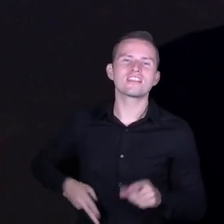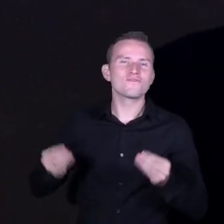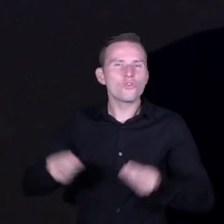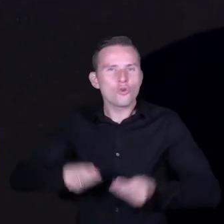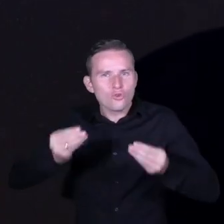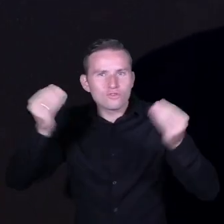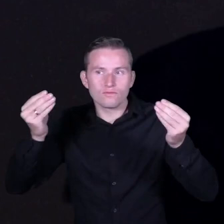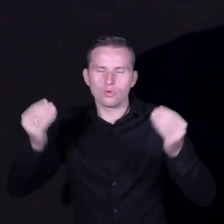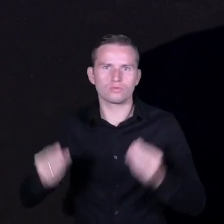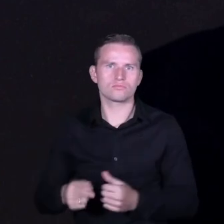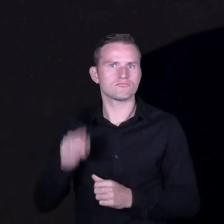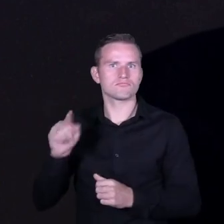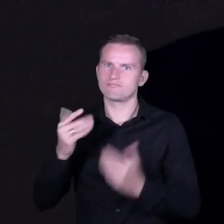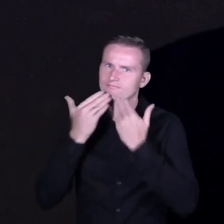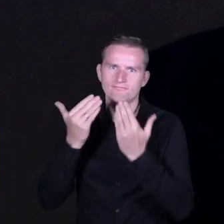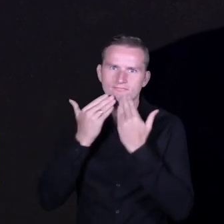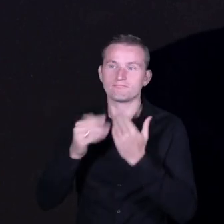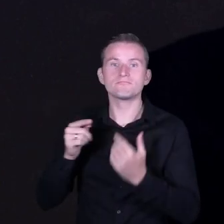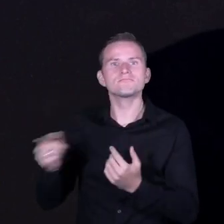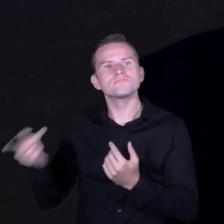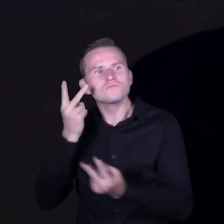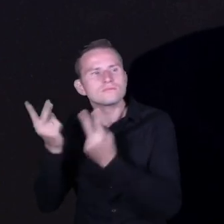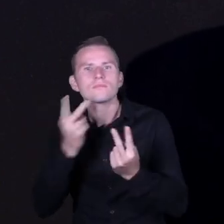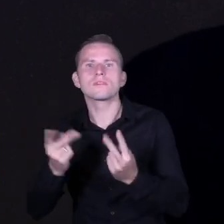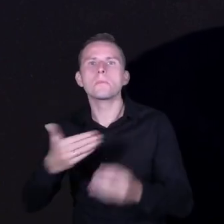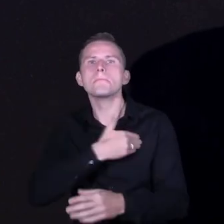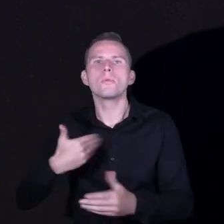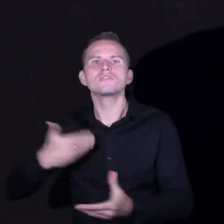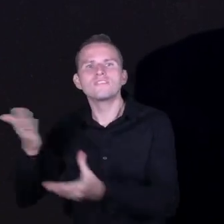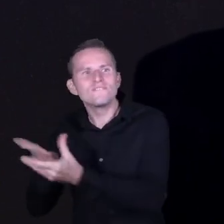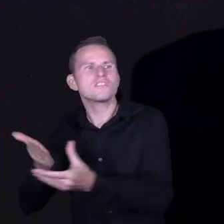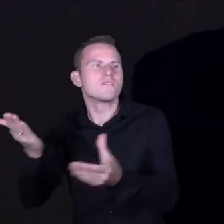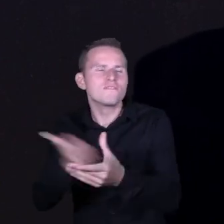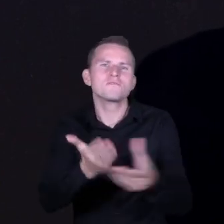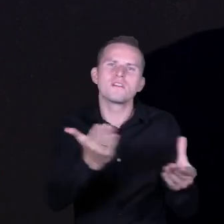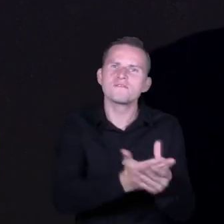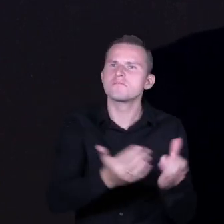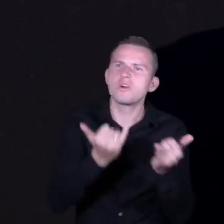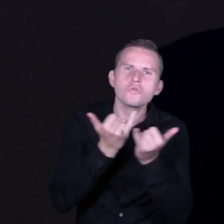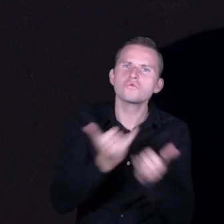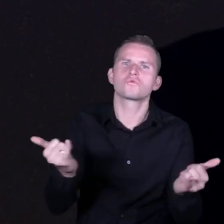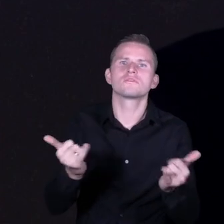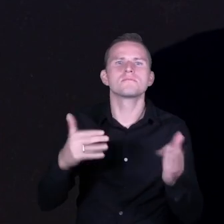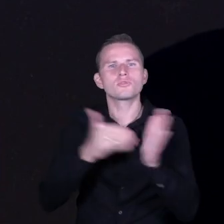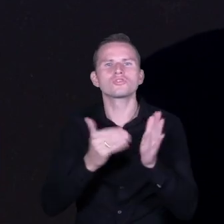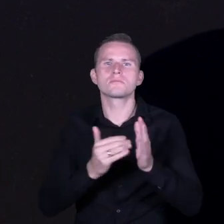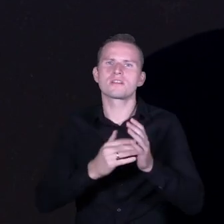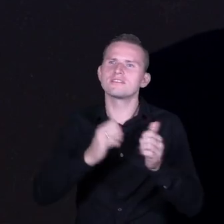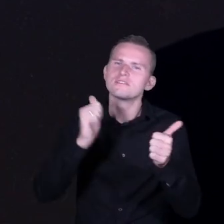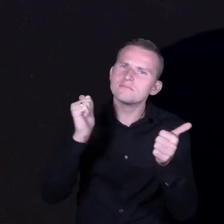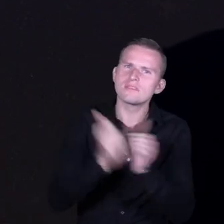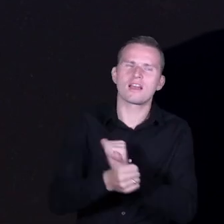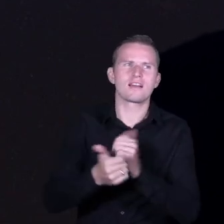dostrzeżenia tego, jak polskiej przedsiębiorczości zmiana szkolnego paradygmatu, zmiana